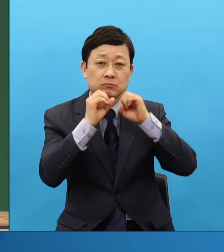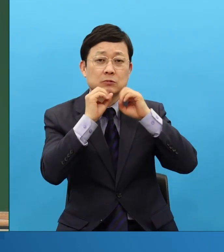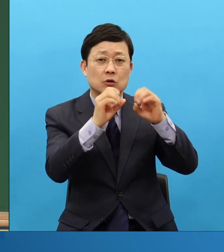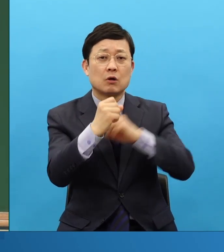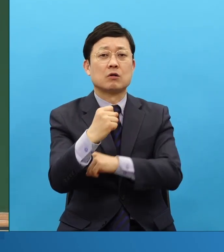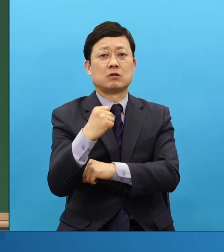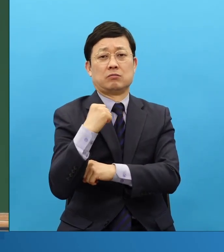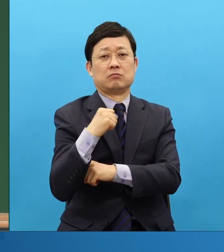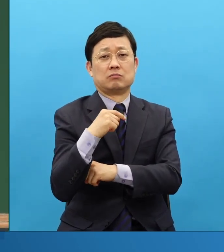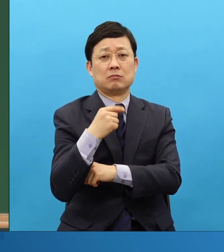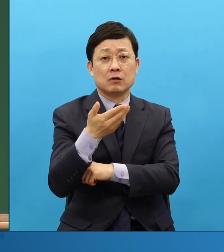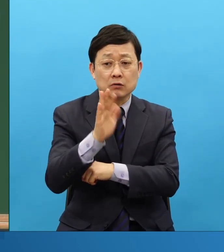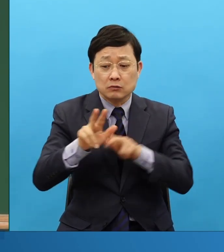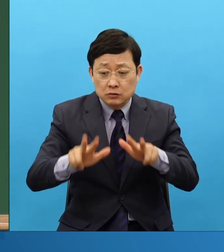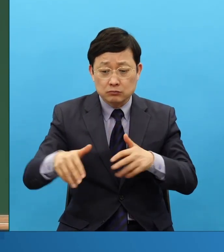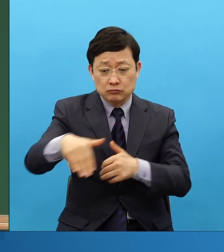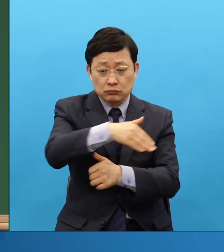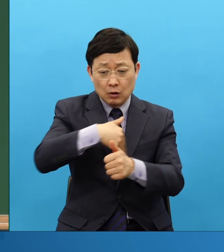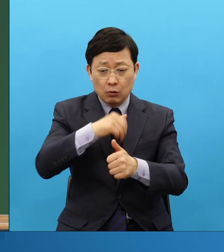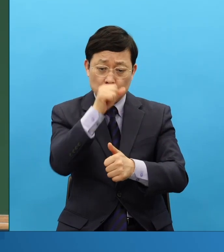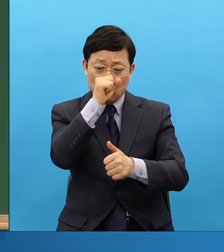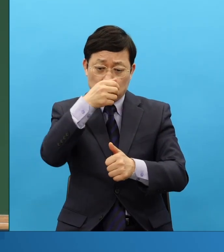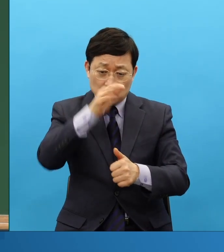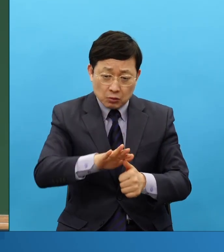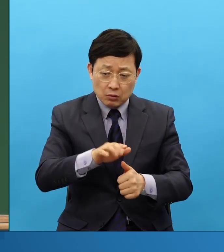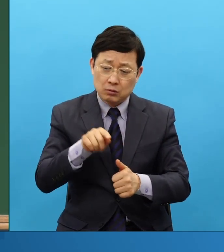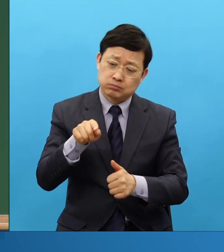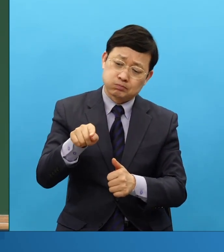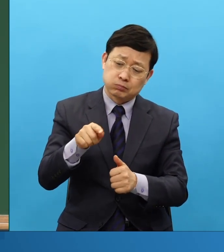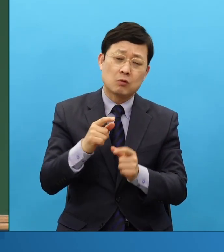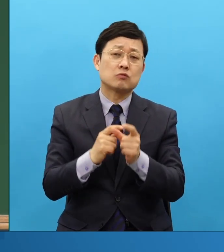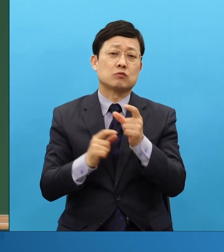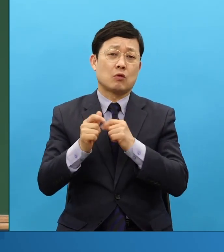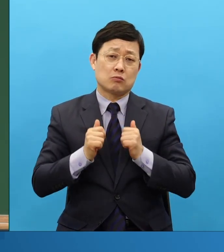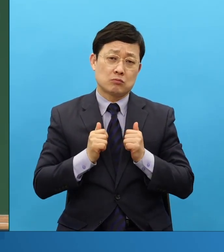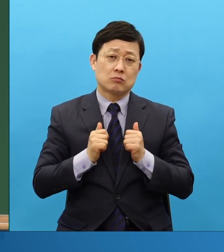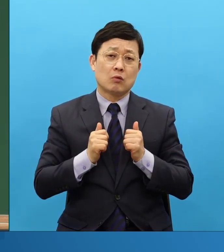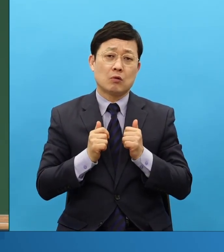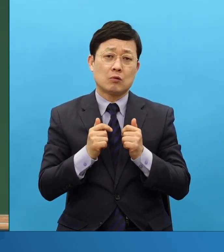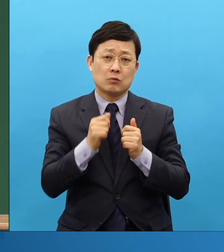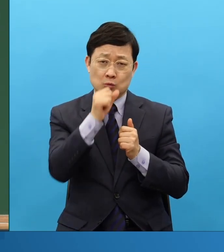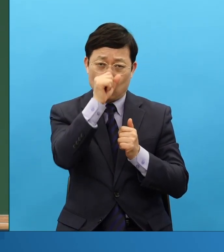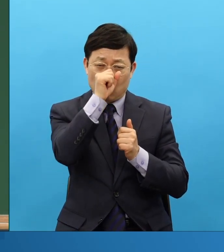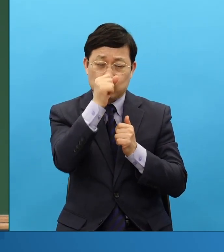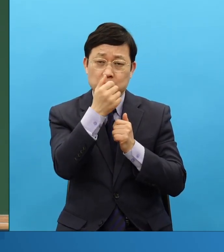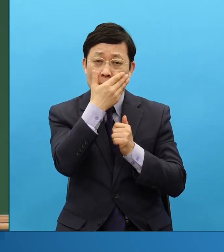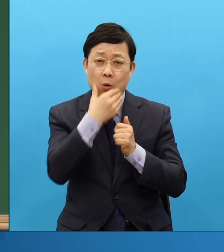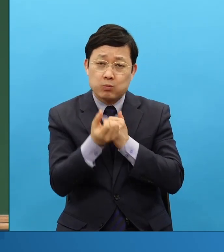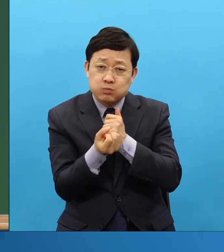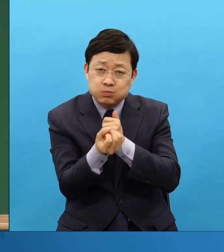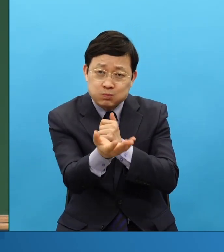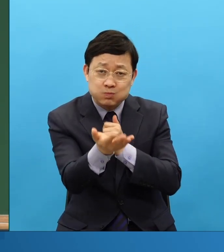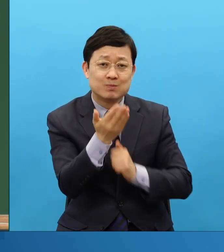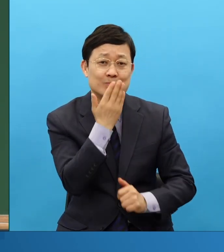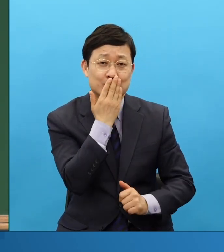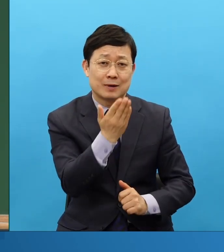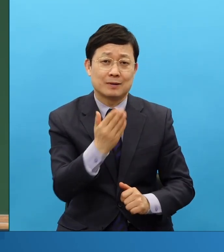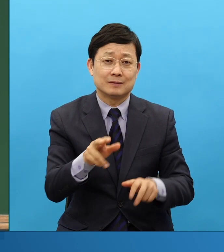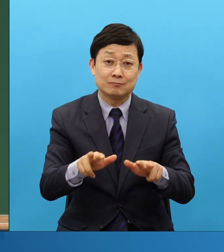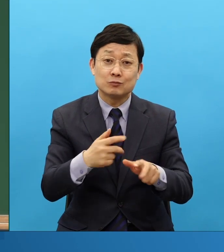influence. 예, 우리는 조건이 더 좋기 때문에 이런 영향을 줄 수 있습니다. And because we're in better conditions, we are able to give this influence.